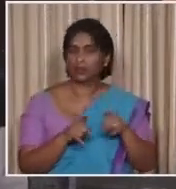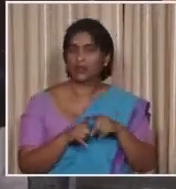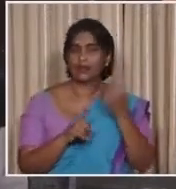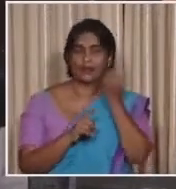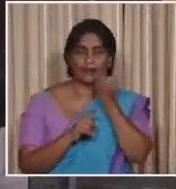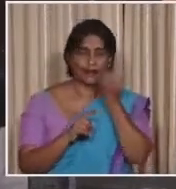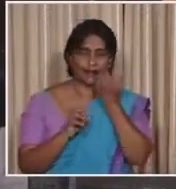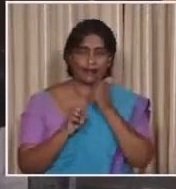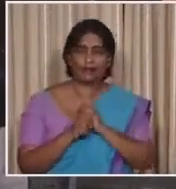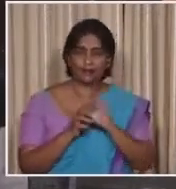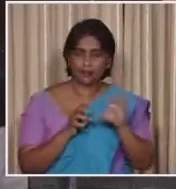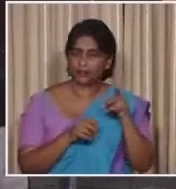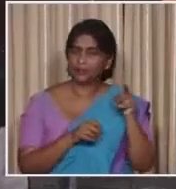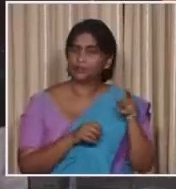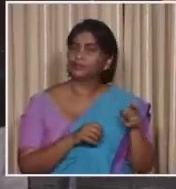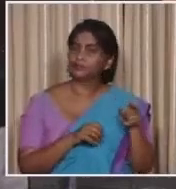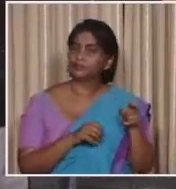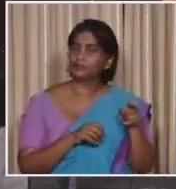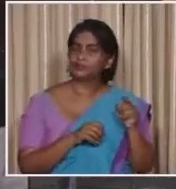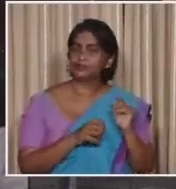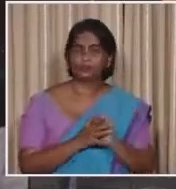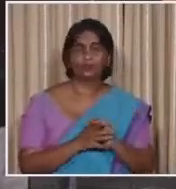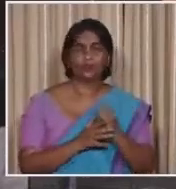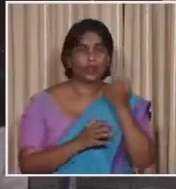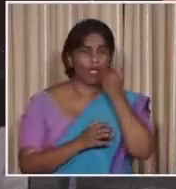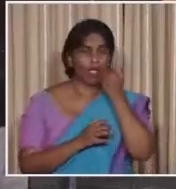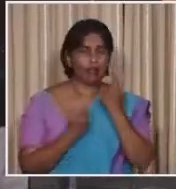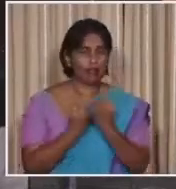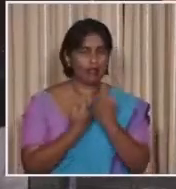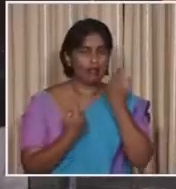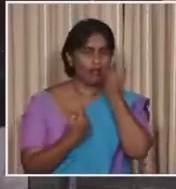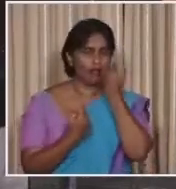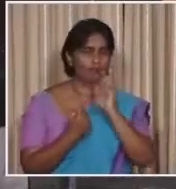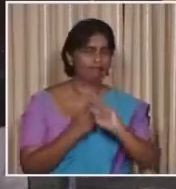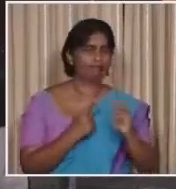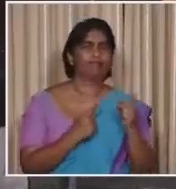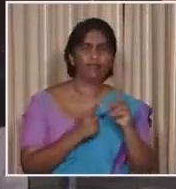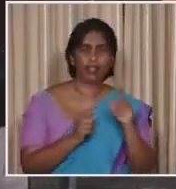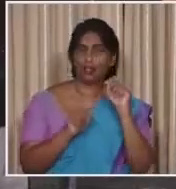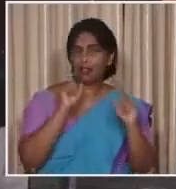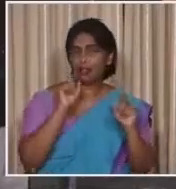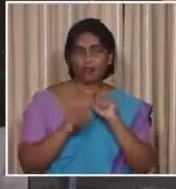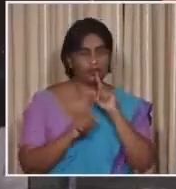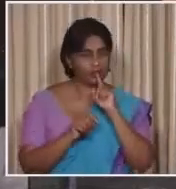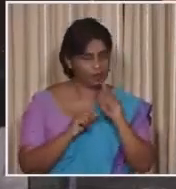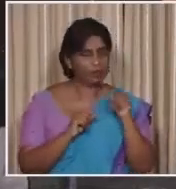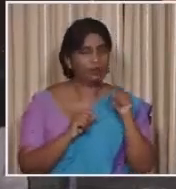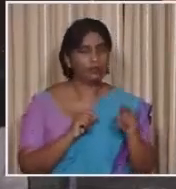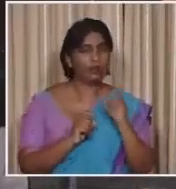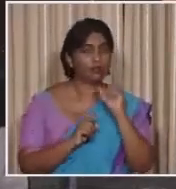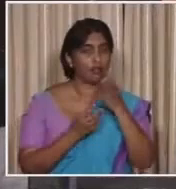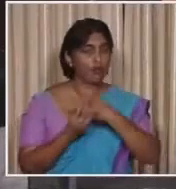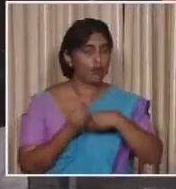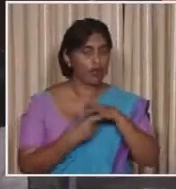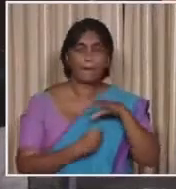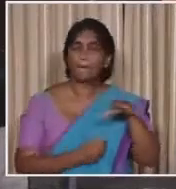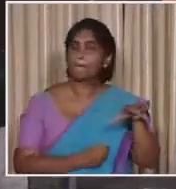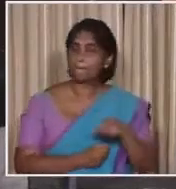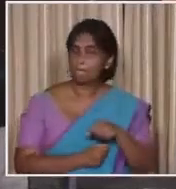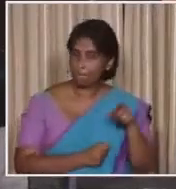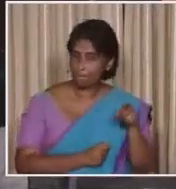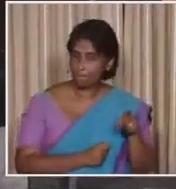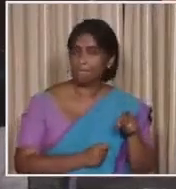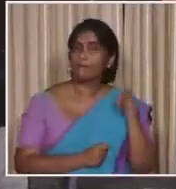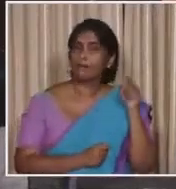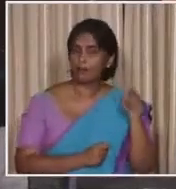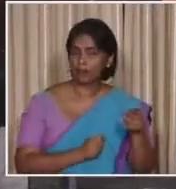அதிகாரிகள் கூறுகின்றார்கள் மஞ்சள் நோய் என்று அதிகாரிகள் கூறுகின்றார்கள். அப்படி அல்ல, சேதன பசலையை இந்த நாட்டிலே